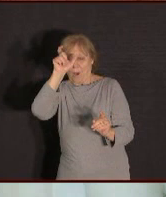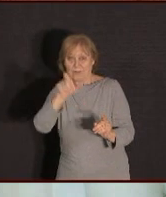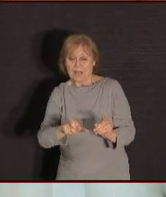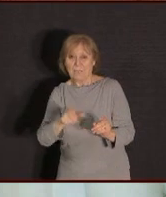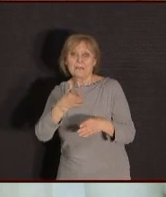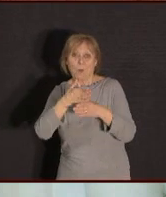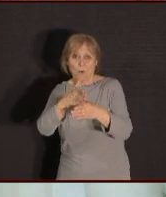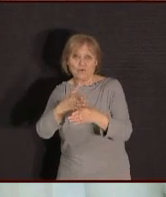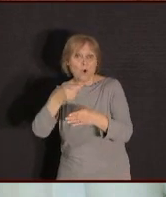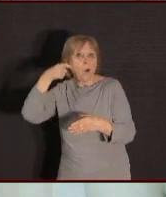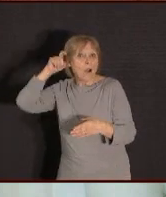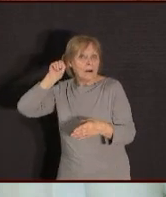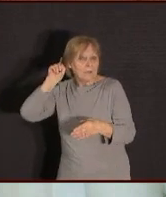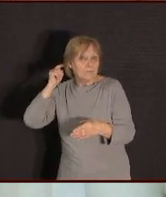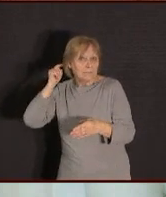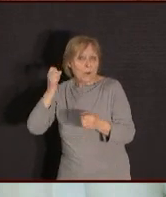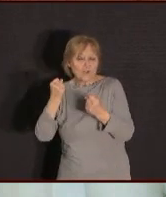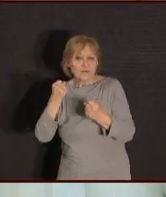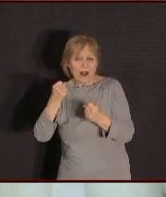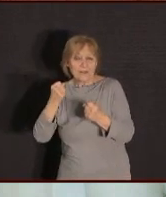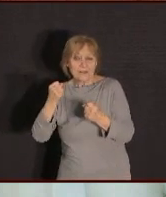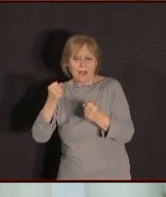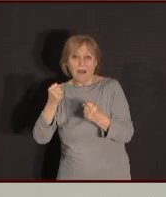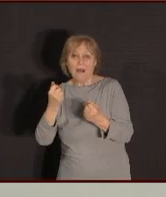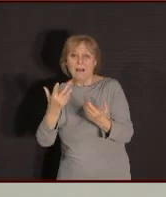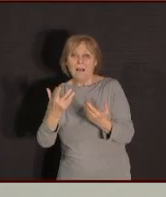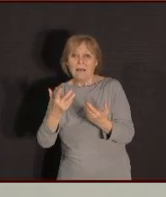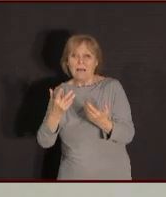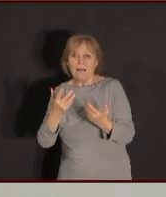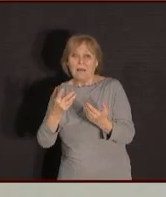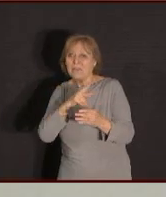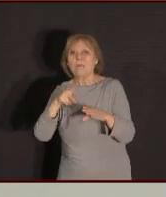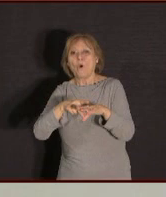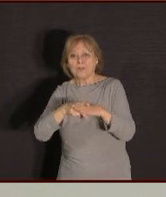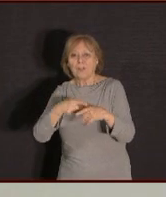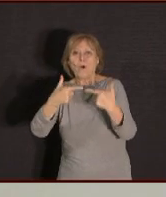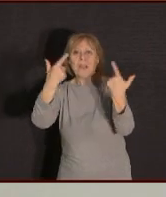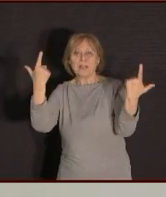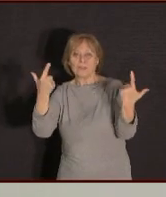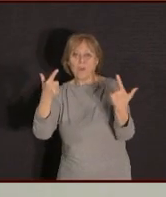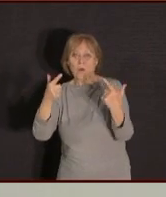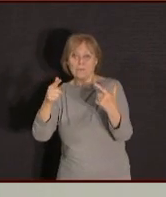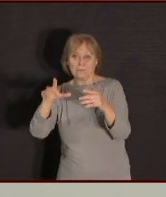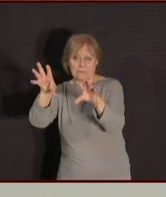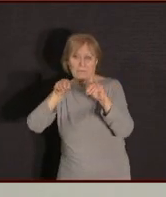pomočjo svojega ojačevalca, aparatu, nemoteno jasno sprejema te zvoke.